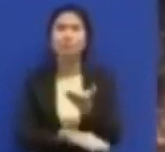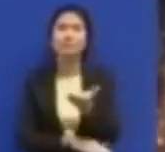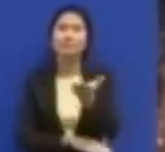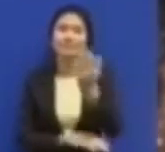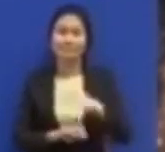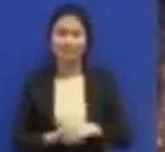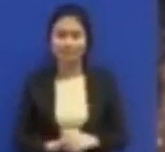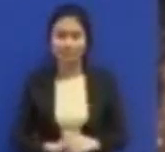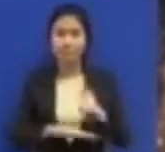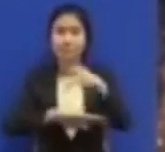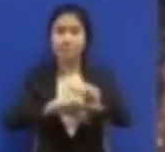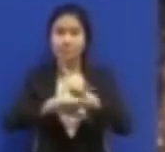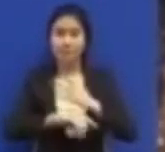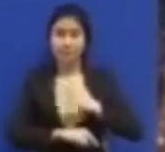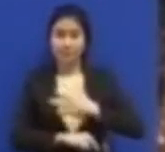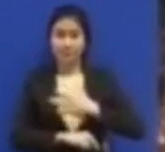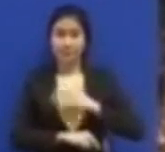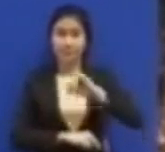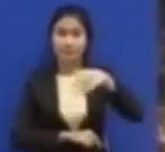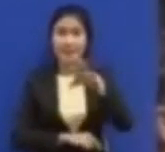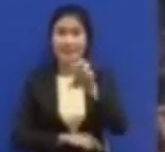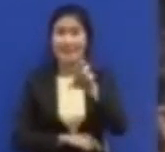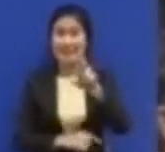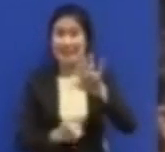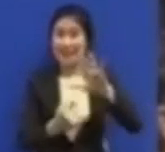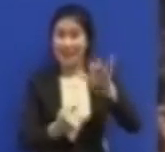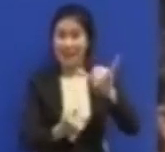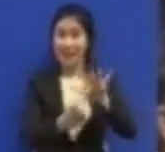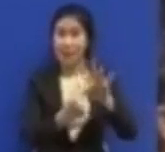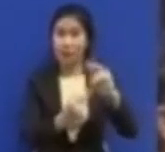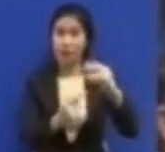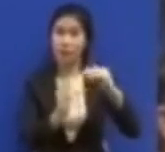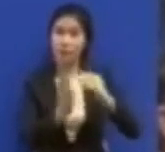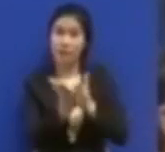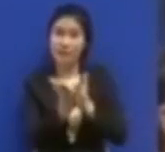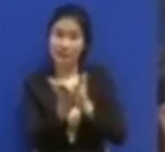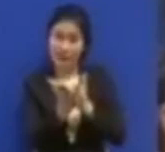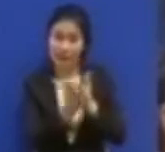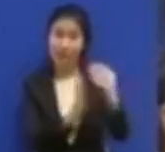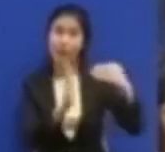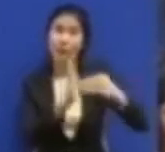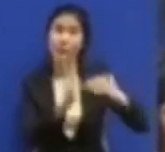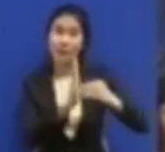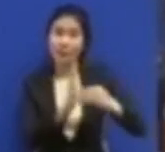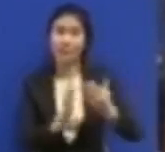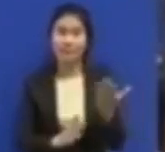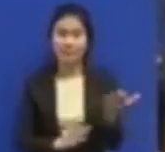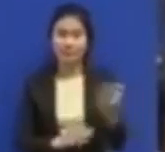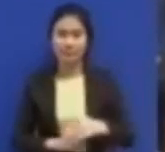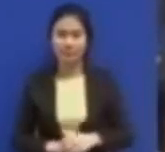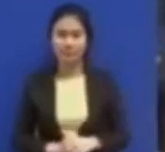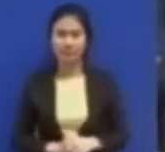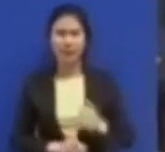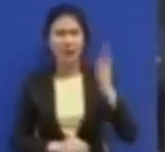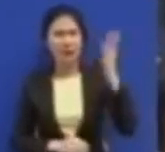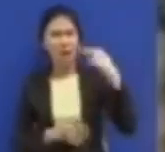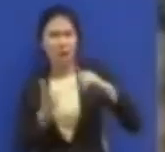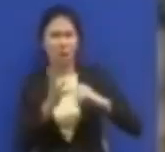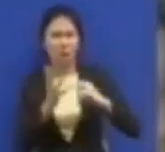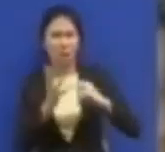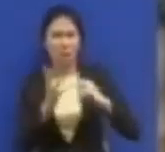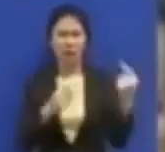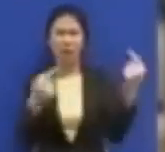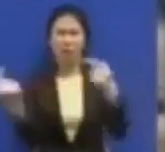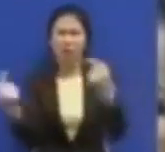คารพครับกระผมจิรายุห่วงทรัพย์สมาชิกสภาผู้แทนราษฎรกรุงเทพมหานครเขต16คลองสามวาครับ เอ๊ะกรุงเทพทำไมทะเลาะกันได้เน